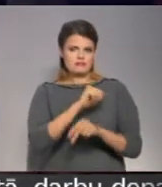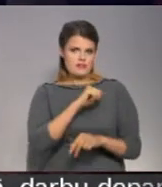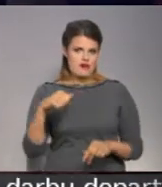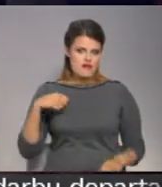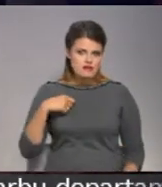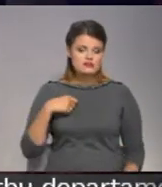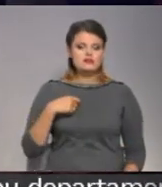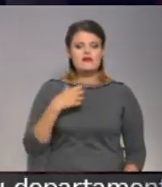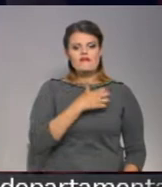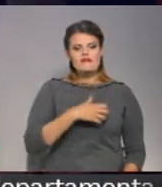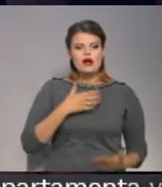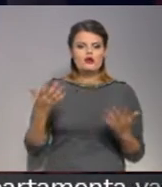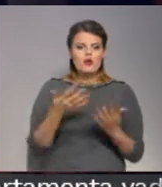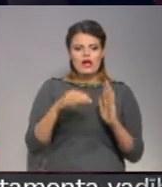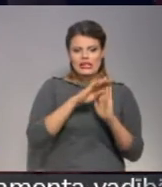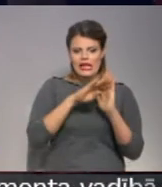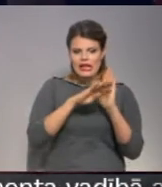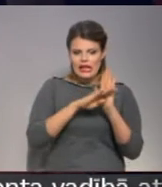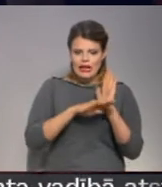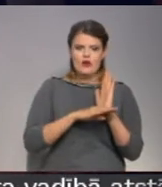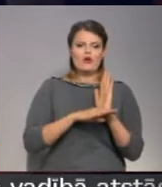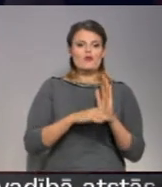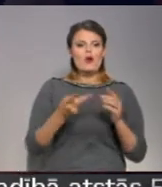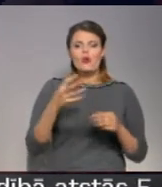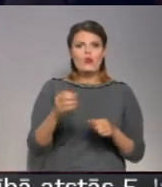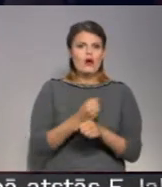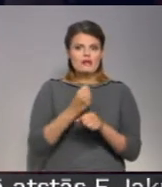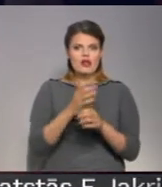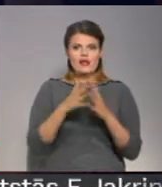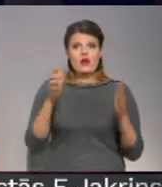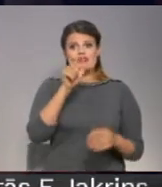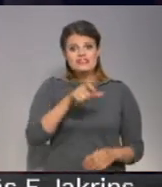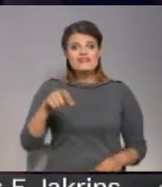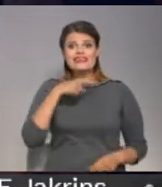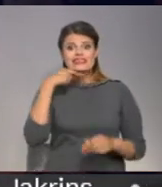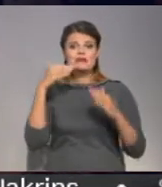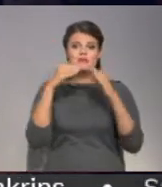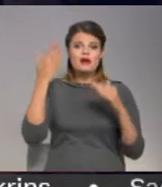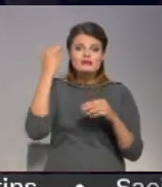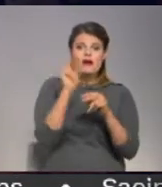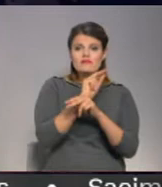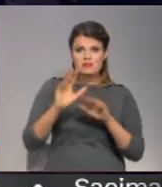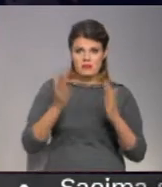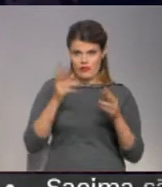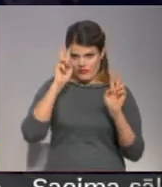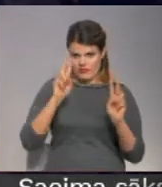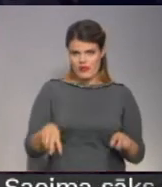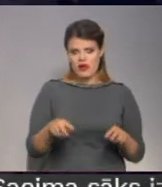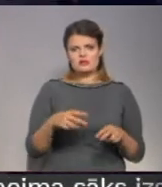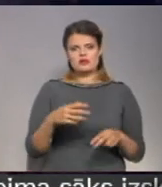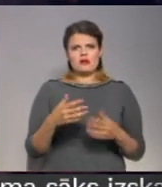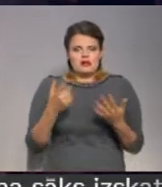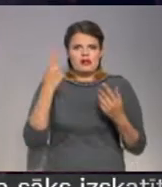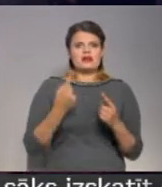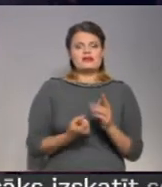kāds normatīvais materiāls, kaut kāda noteikuma, ko darīt, jo ir ļoti daudz cilvēku, varbūt pat gribētu, bet viņiem nav šīs izpratnes, viņi nezina un viņi ļoti daudz